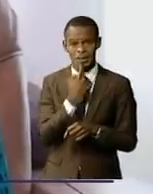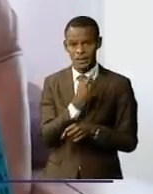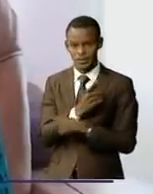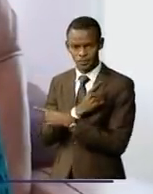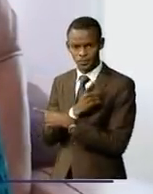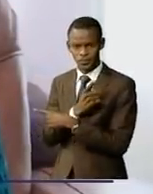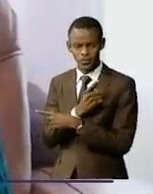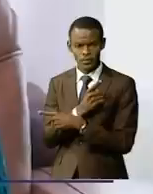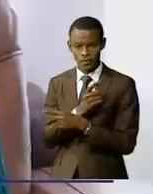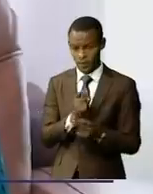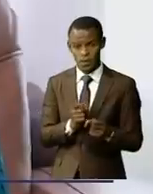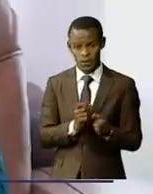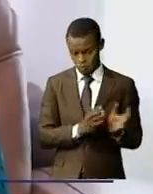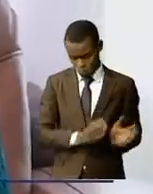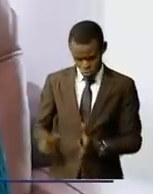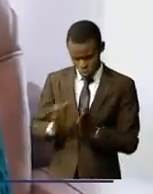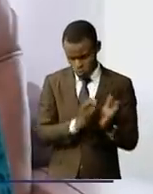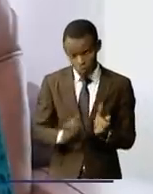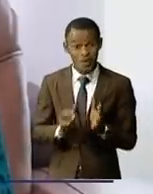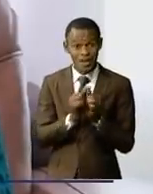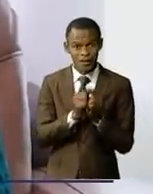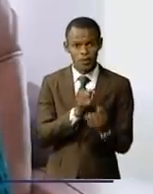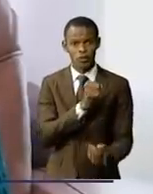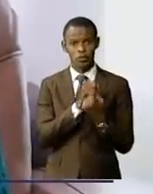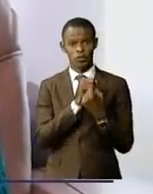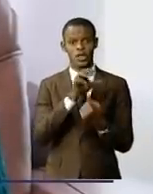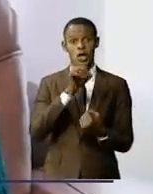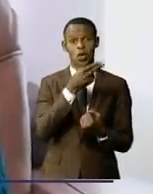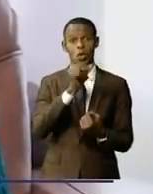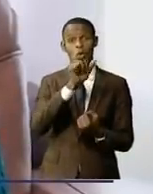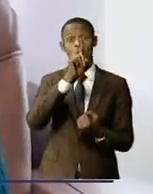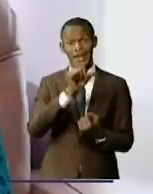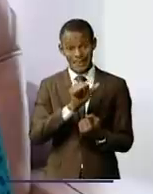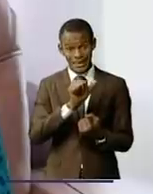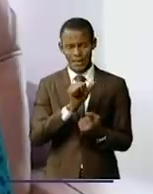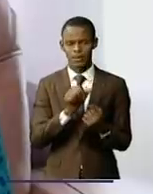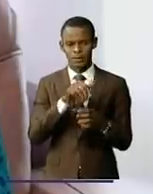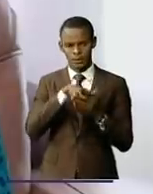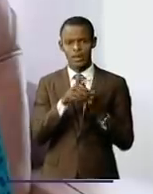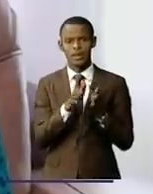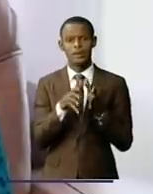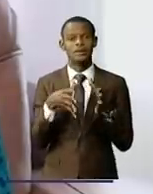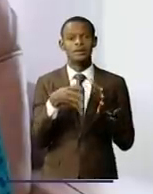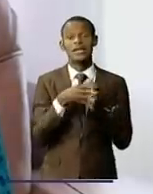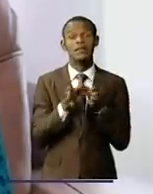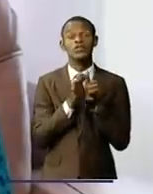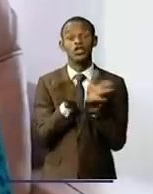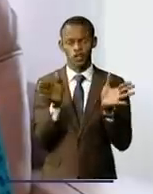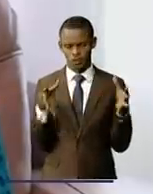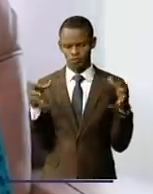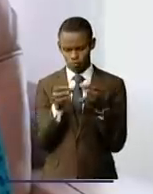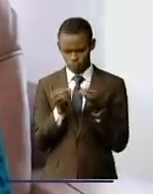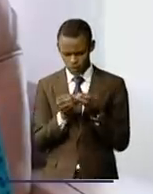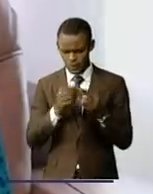l'OADAD, les grandes décisions se prennent au cours de l'Assemblée générale. Je pense que c'est le moment. Je vais